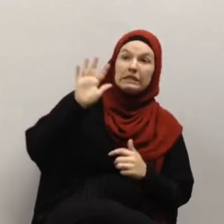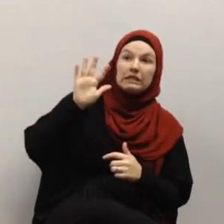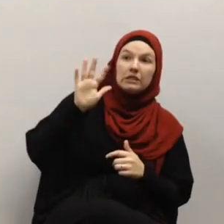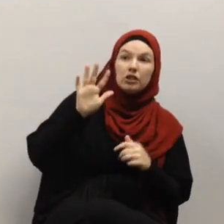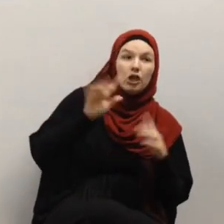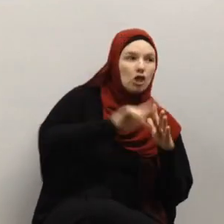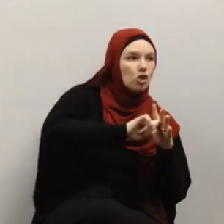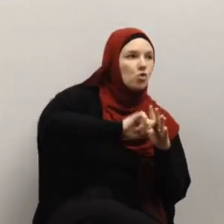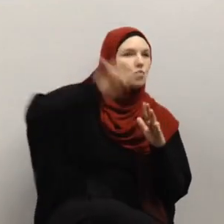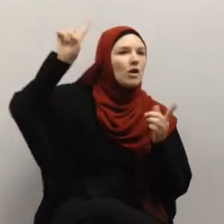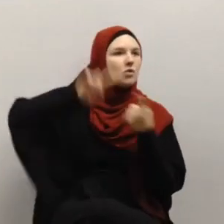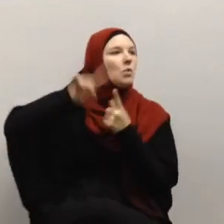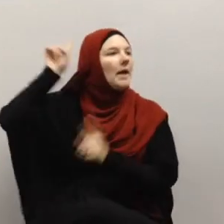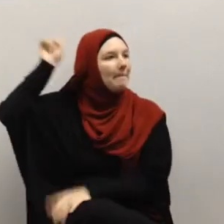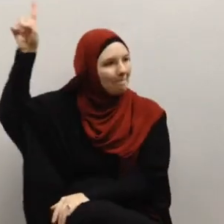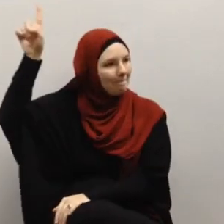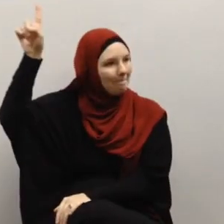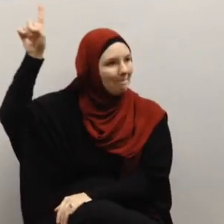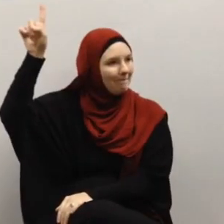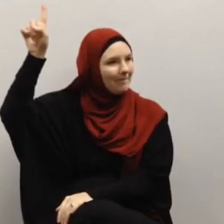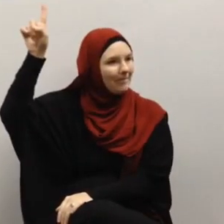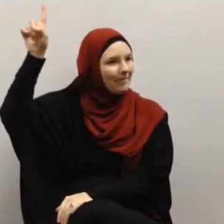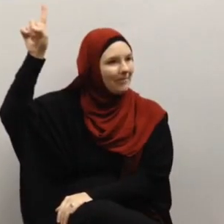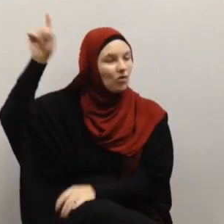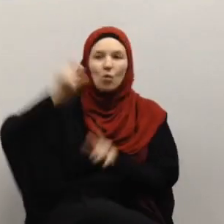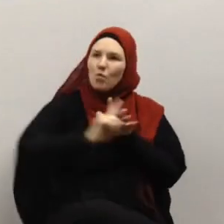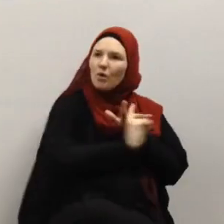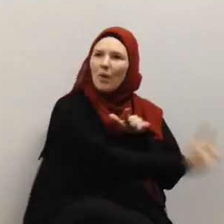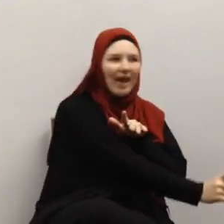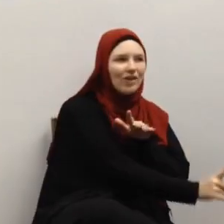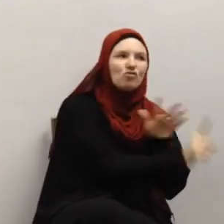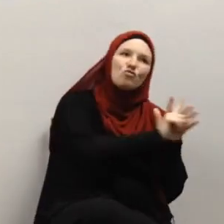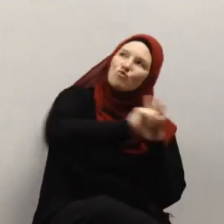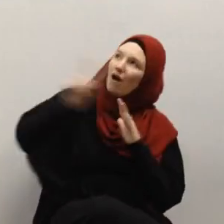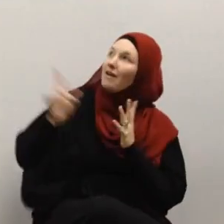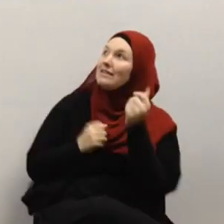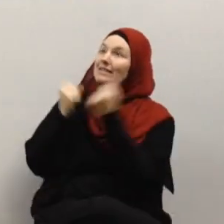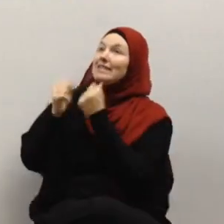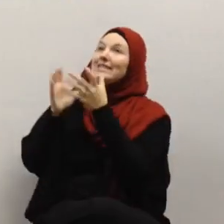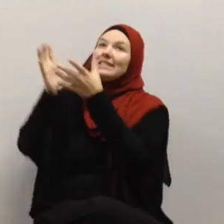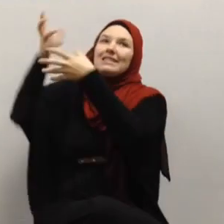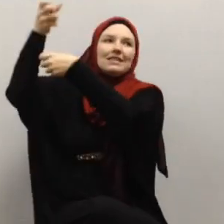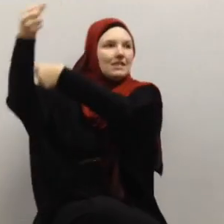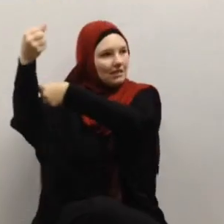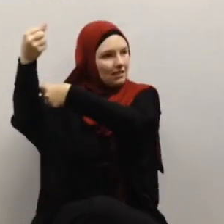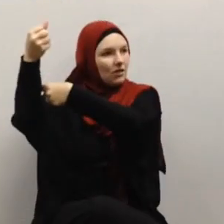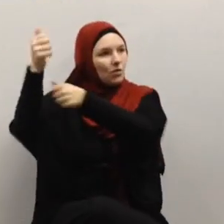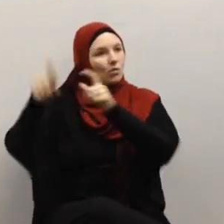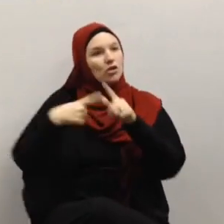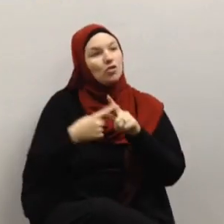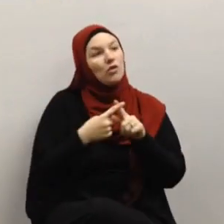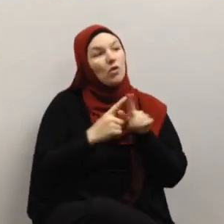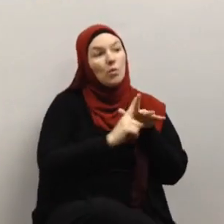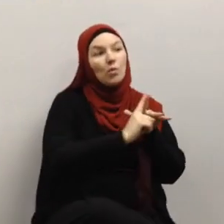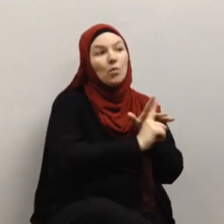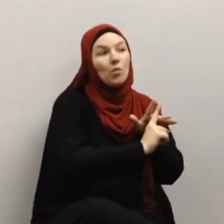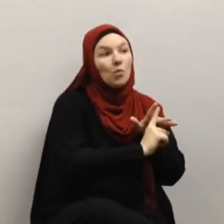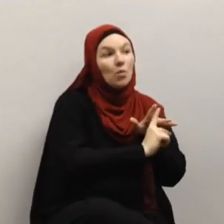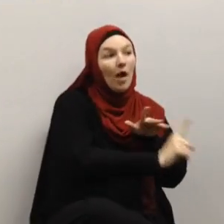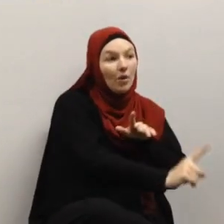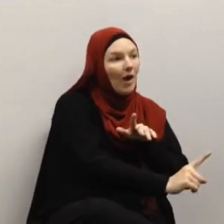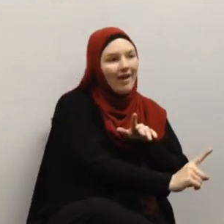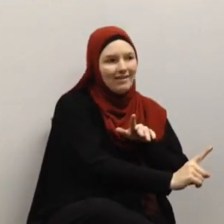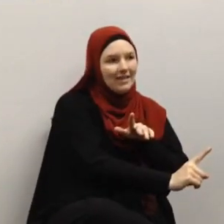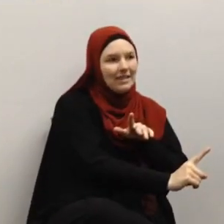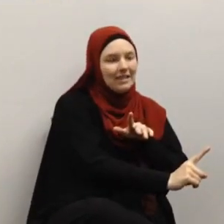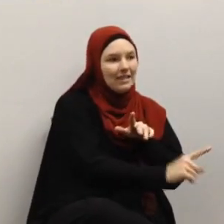fastest. فَفِرُّوا إِلَى اللَّهِ. When you run, when you flee towards Allah, because He is the